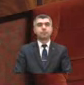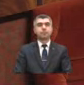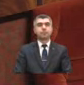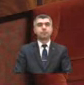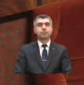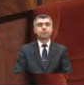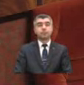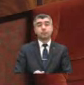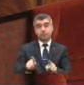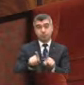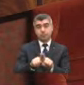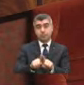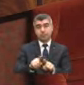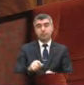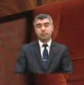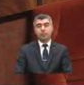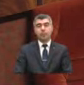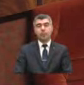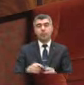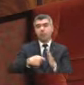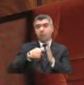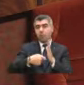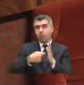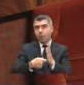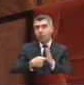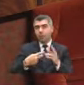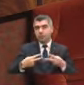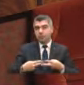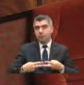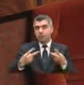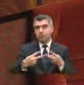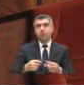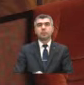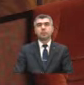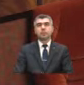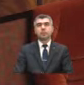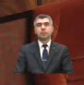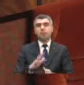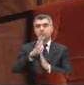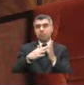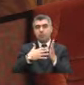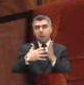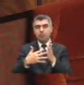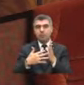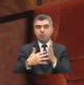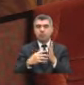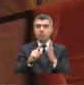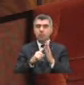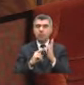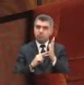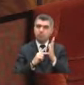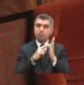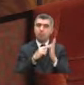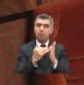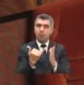فيعرف تنزيل المشاريع، تعرف تنزيل المشاريع يعني ديال هذا البرنامج تقدم مهما جدا على أرض